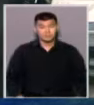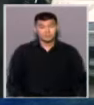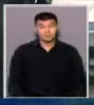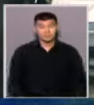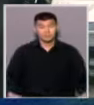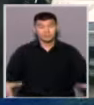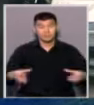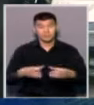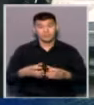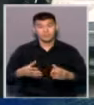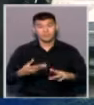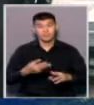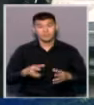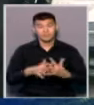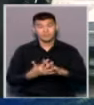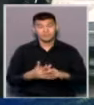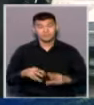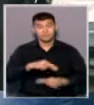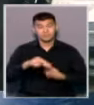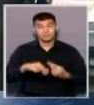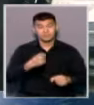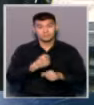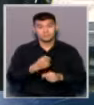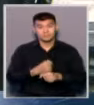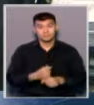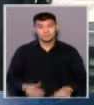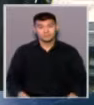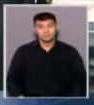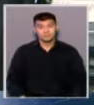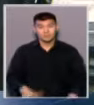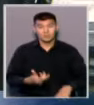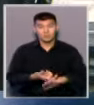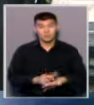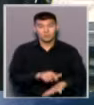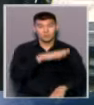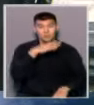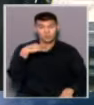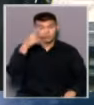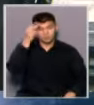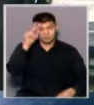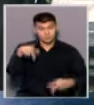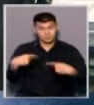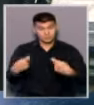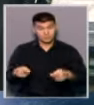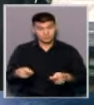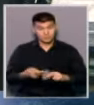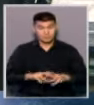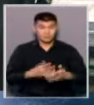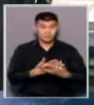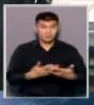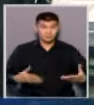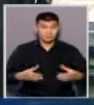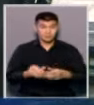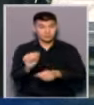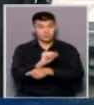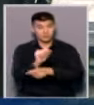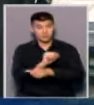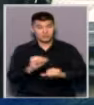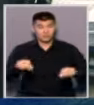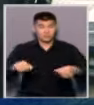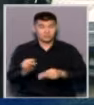Шағын және орта кәсіпкерліктегі жұмыс істеп тұрған субъектілердің ең көп саны көтерме және бөлшек сауда, көлік және